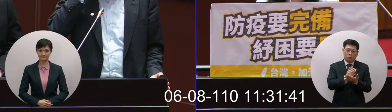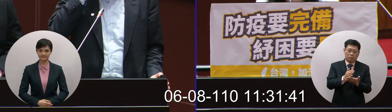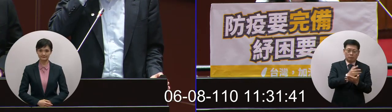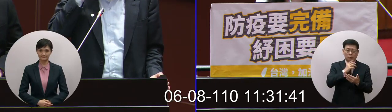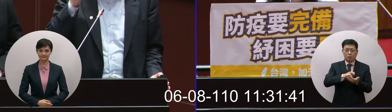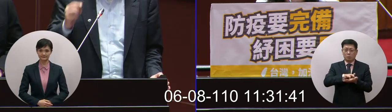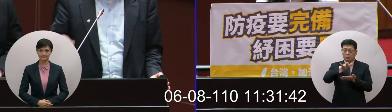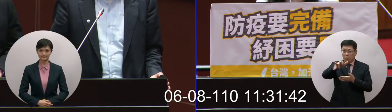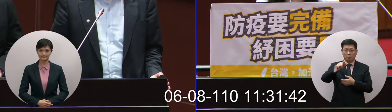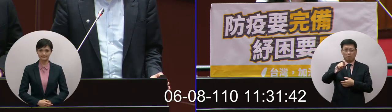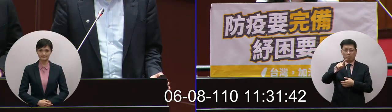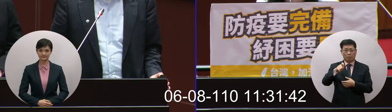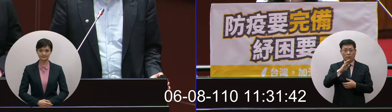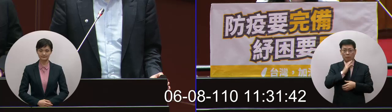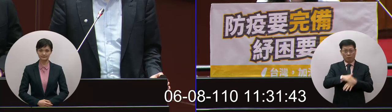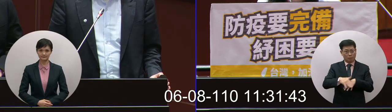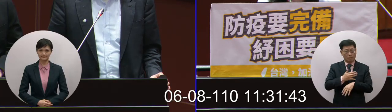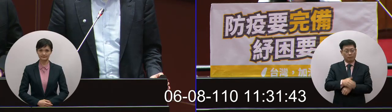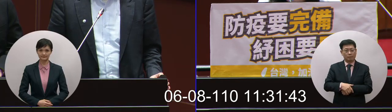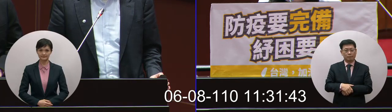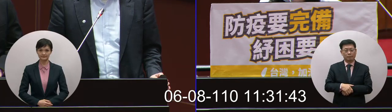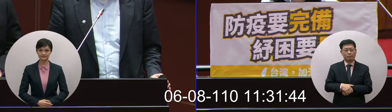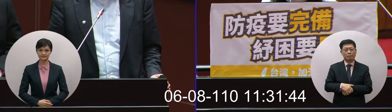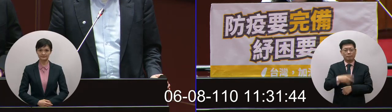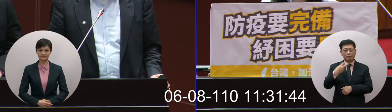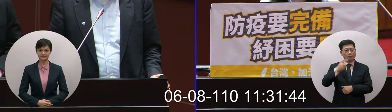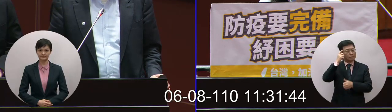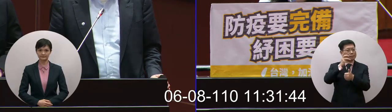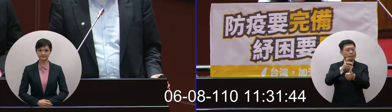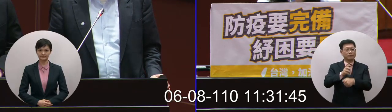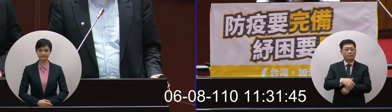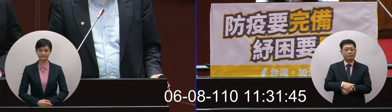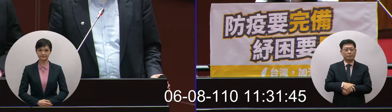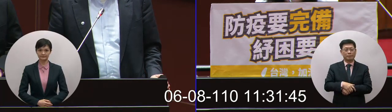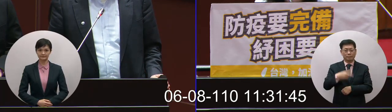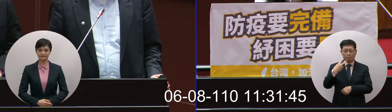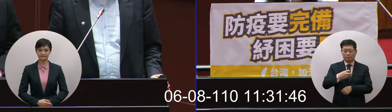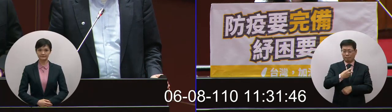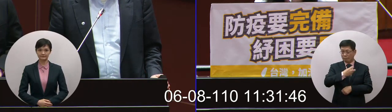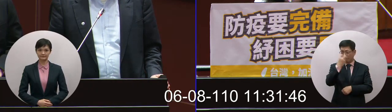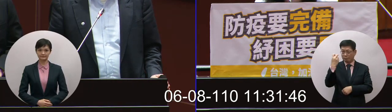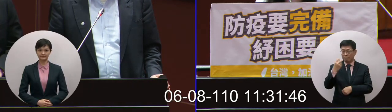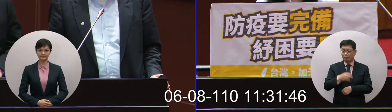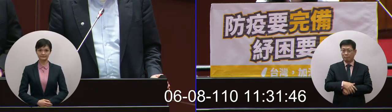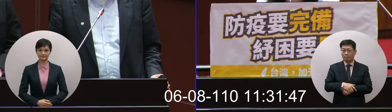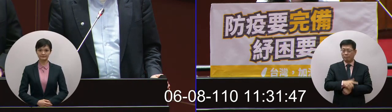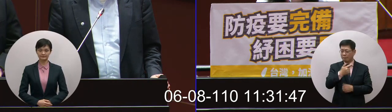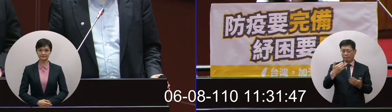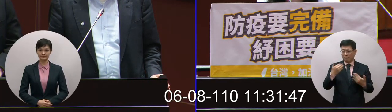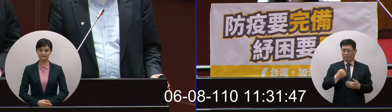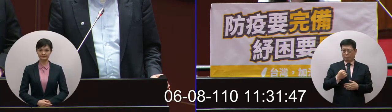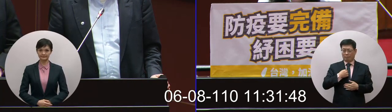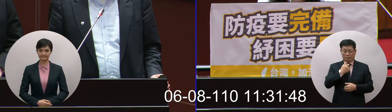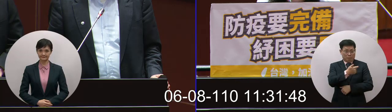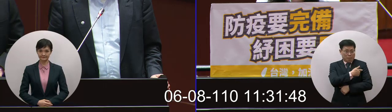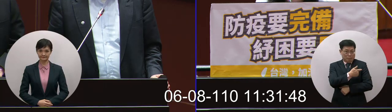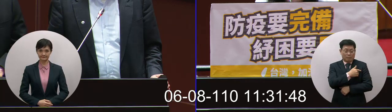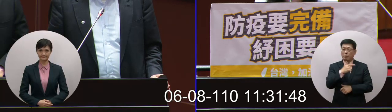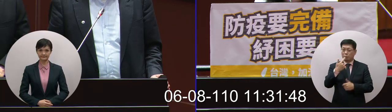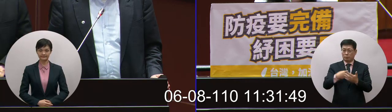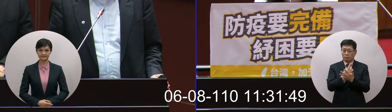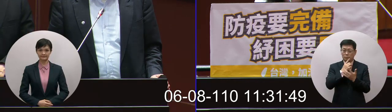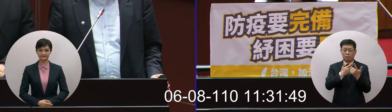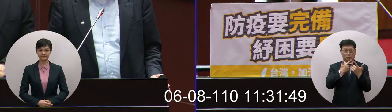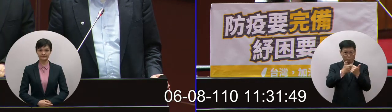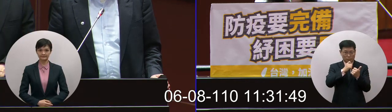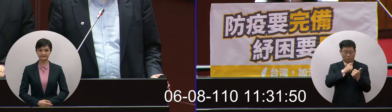到这个相对应的国家去的这样的可能性。那接下来想请教的是，我们也有看到说，我们很清楚知道说，疫苗的施打不仅是为